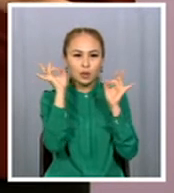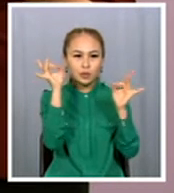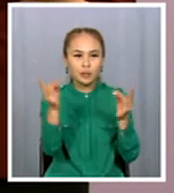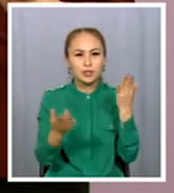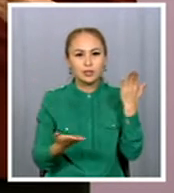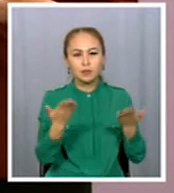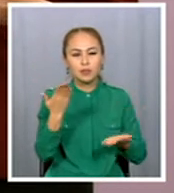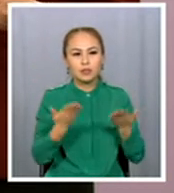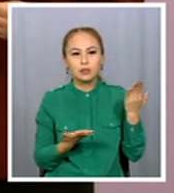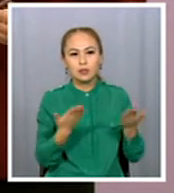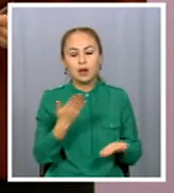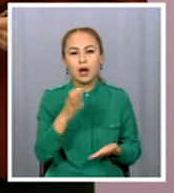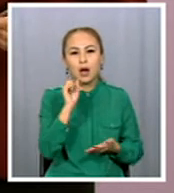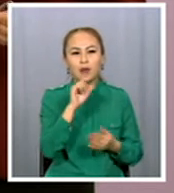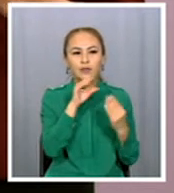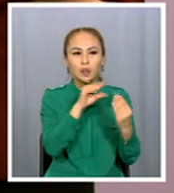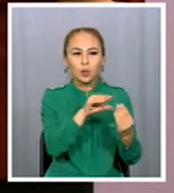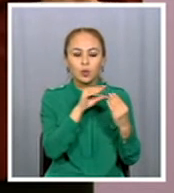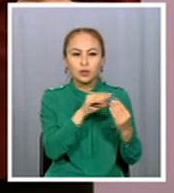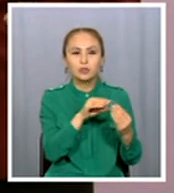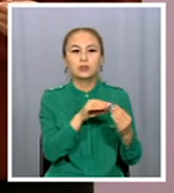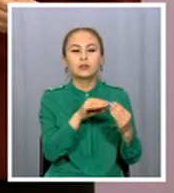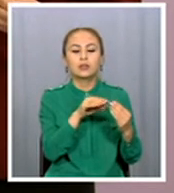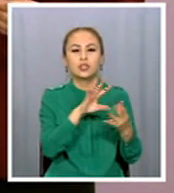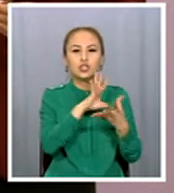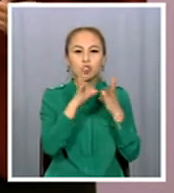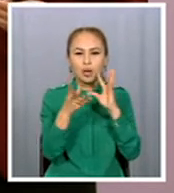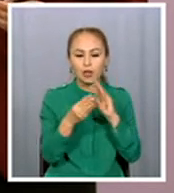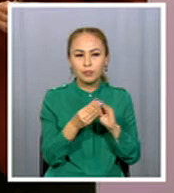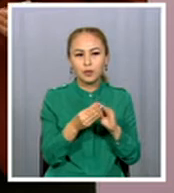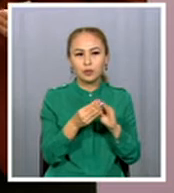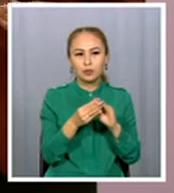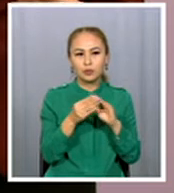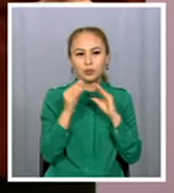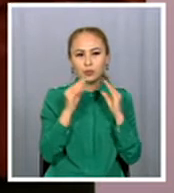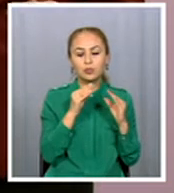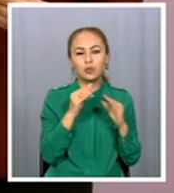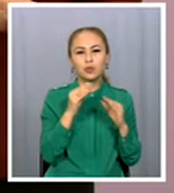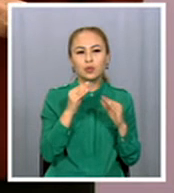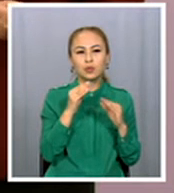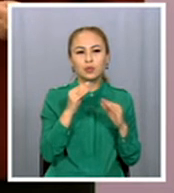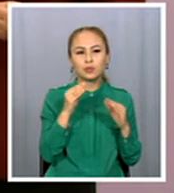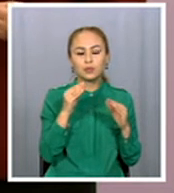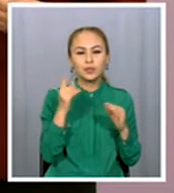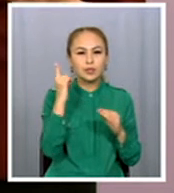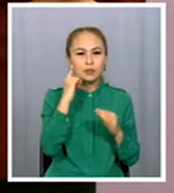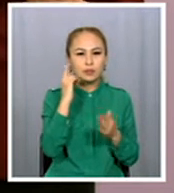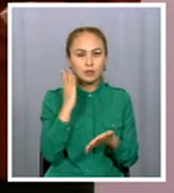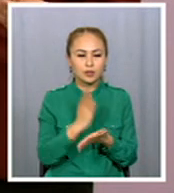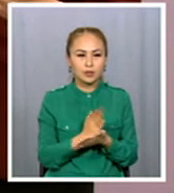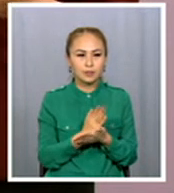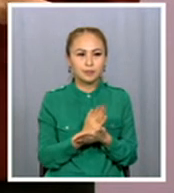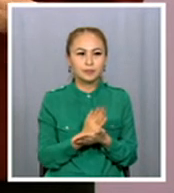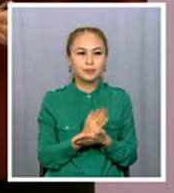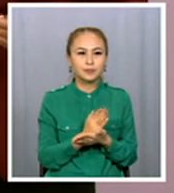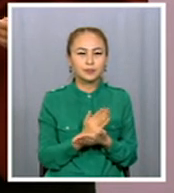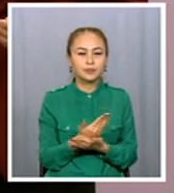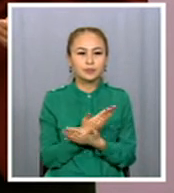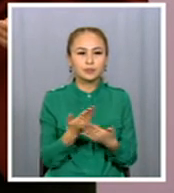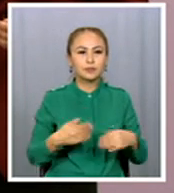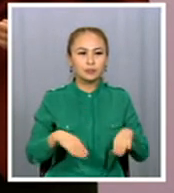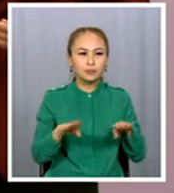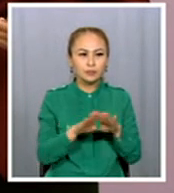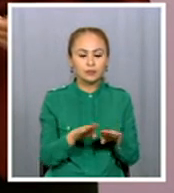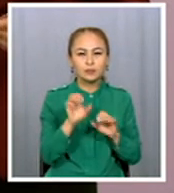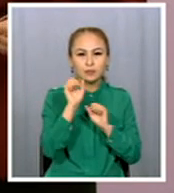де автокөліктердің, жалпы көліктердің қозғалысынан естейміз. Енді осы шудан